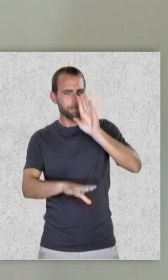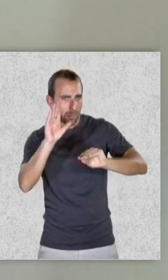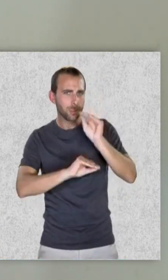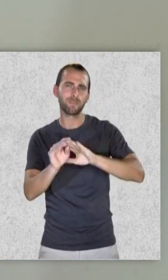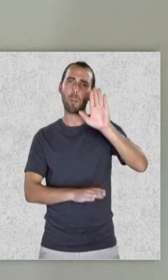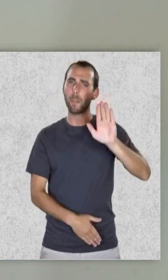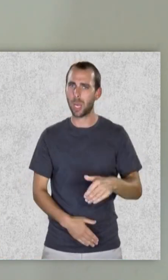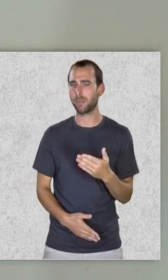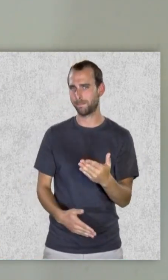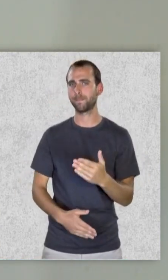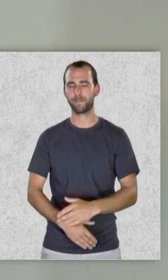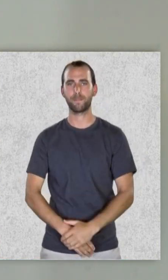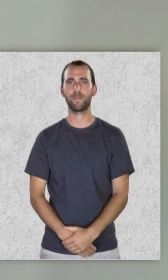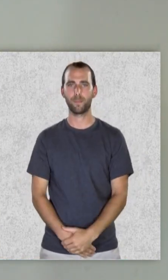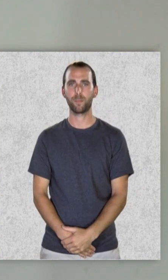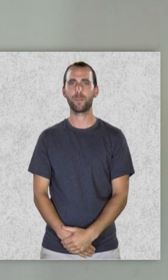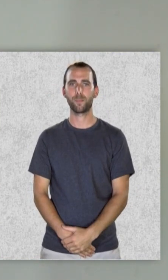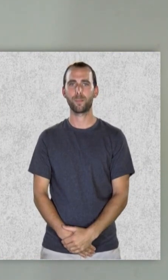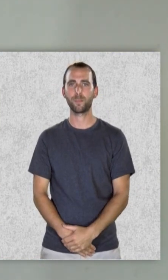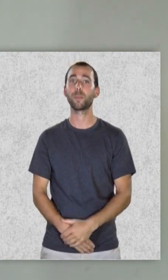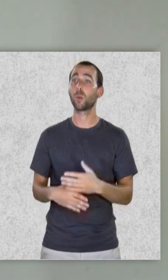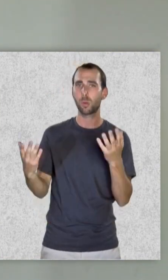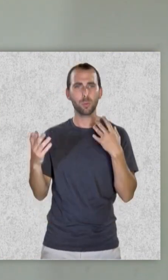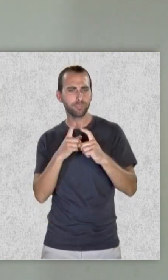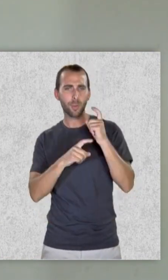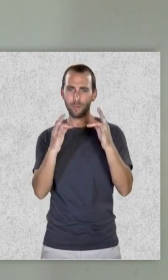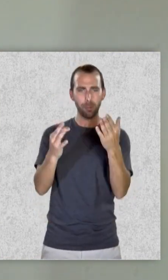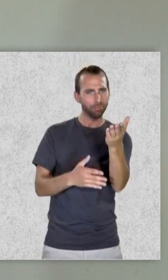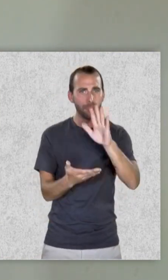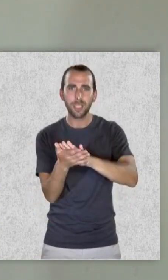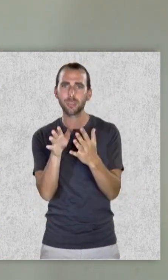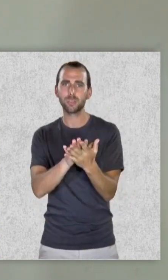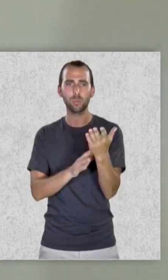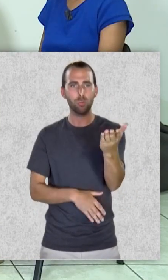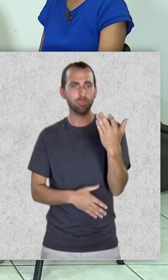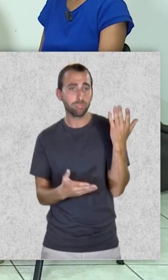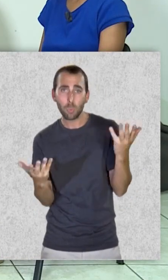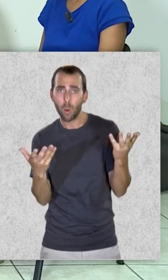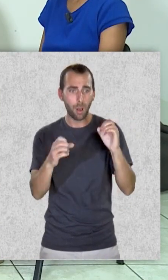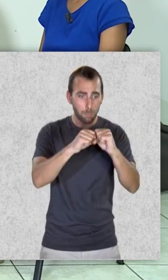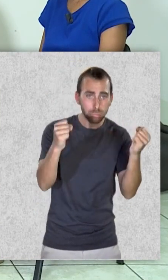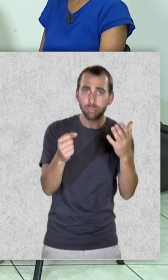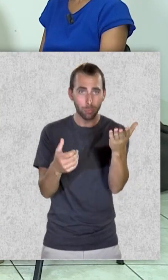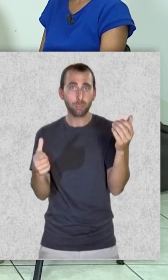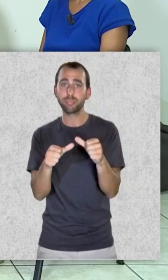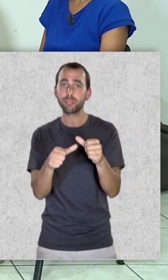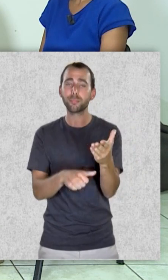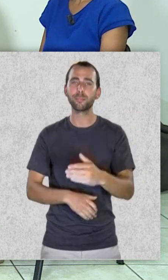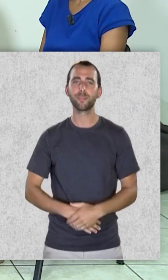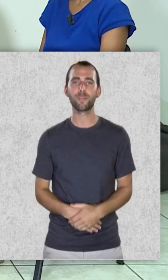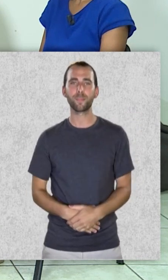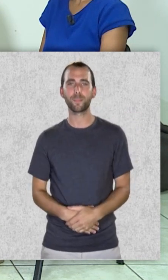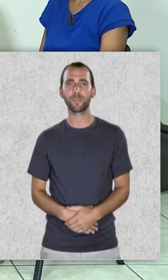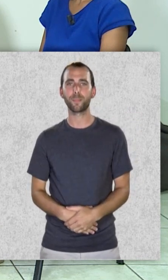Voilà. Donc tout, on revient sur votre association, c'est quoi? Qu'est-ce que Alors, vous faites exactement?